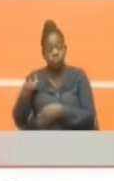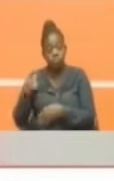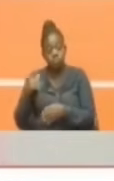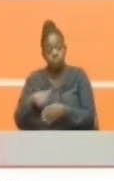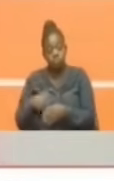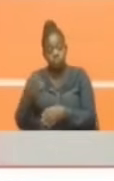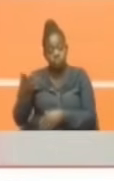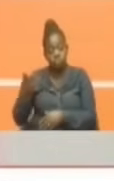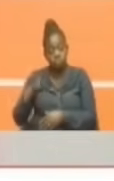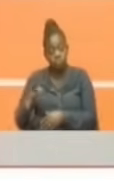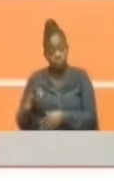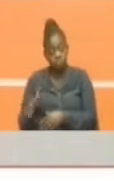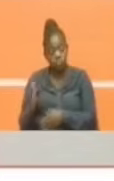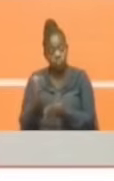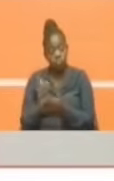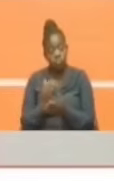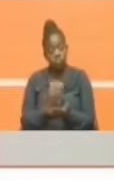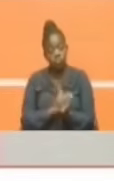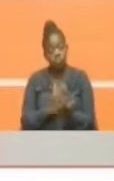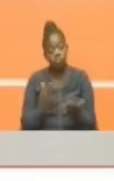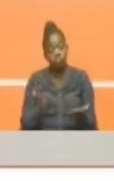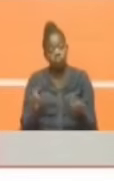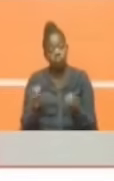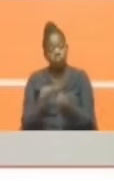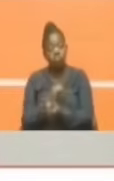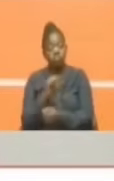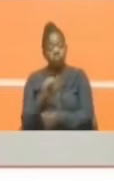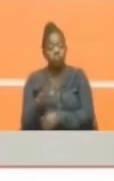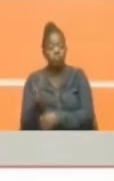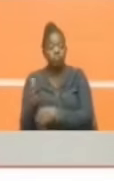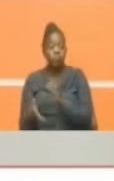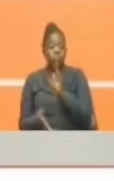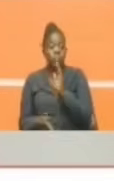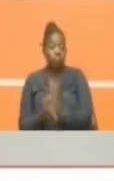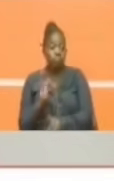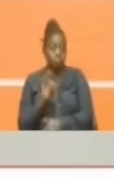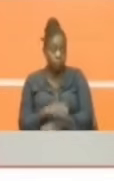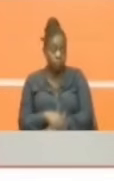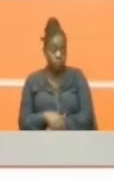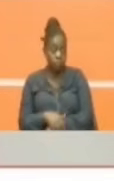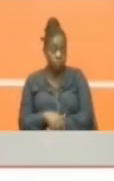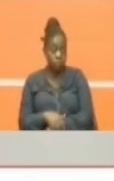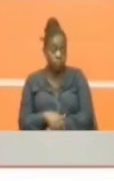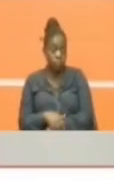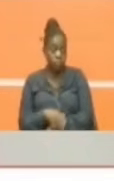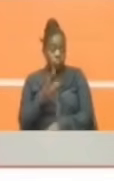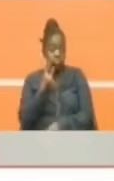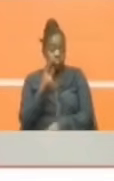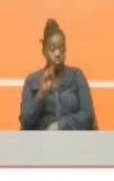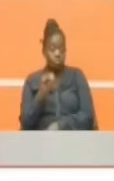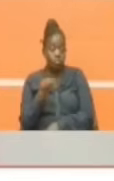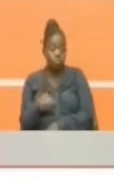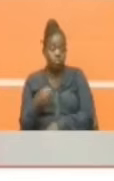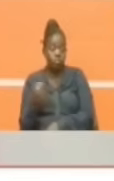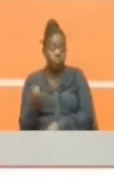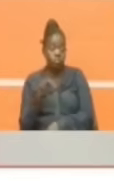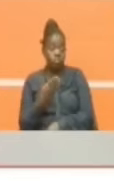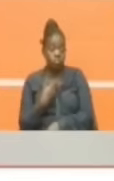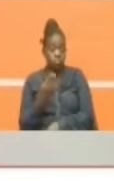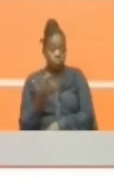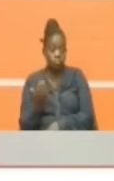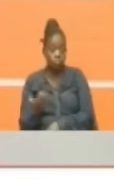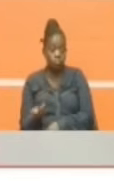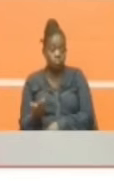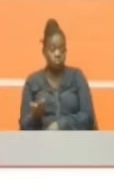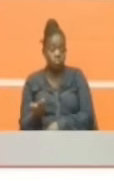nnyanja olw'okuba nti ensalo zisaanyiddwawo nnyo amazzi gatukira ku sipiidi ne gaba nti tegakyayina miziziko